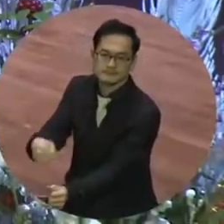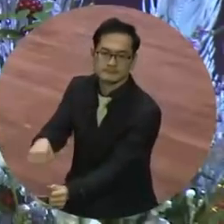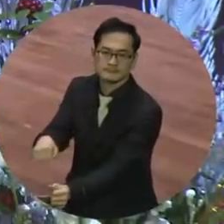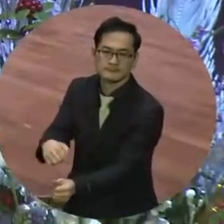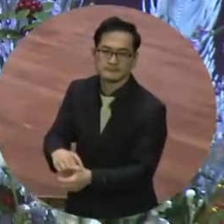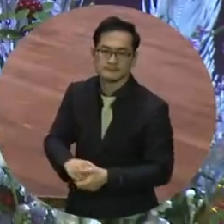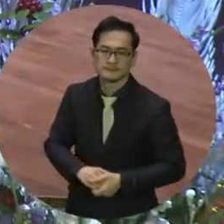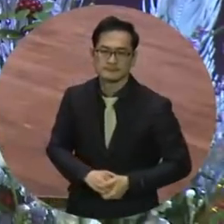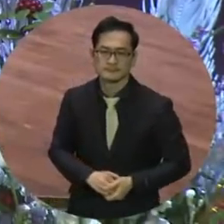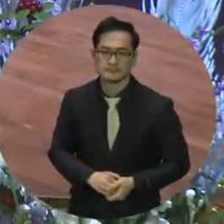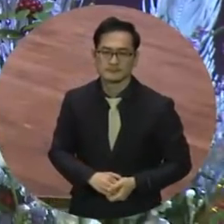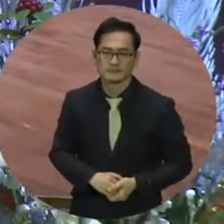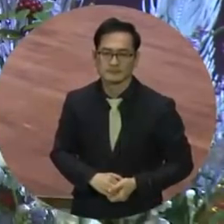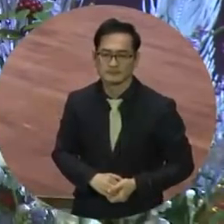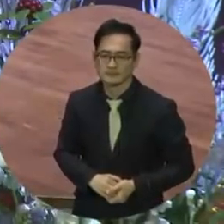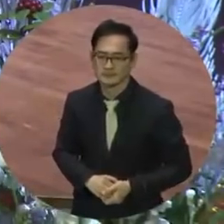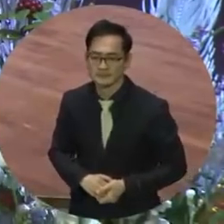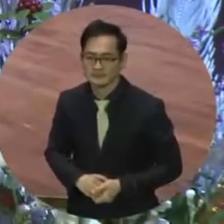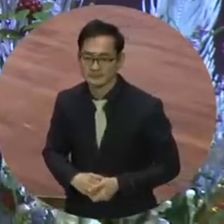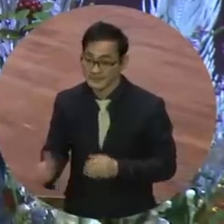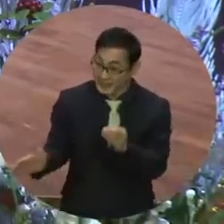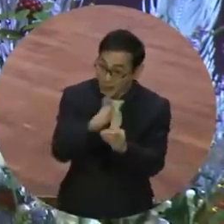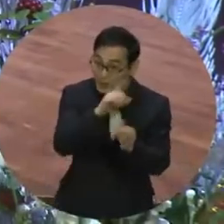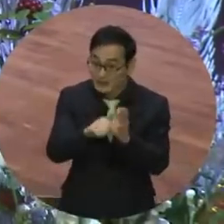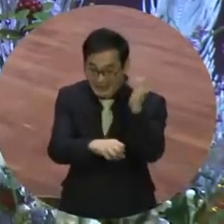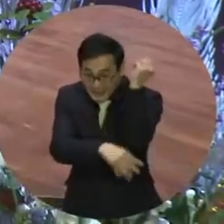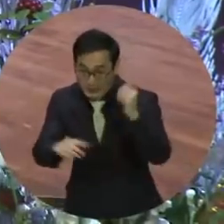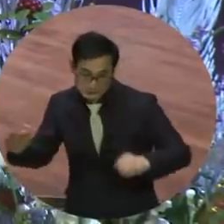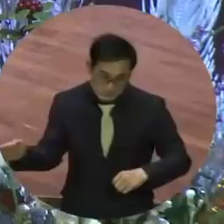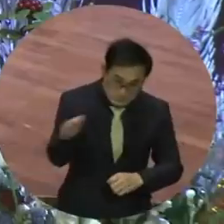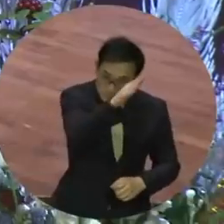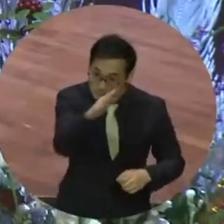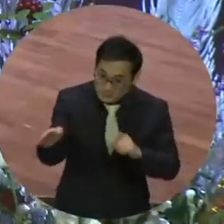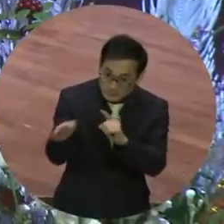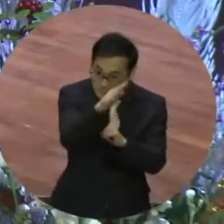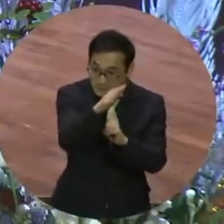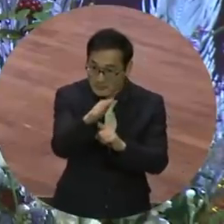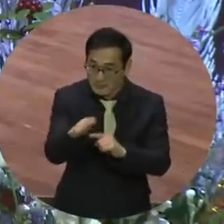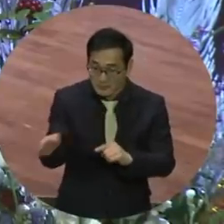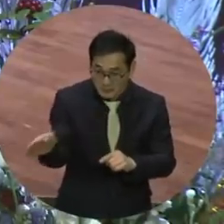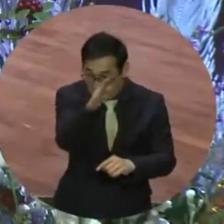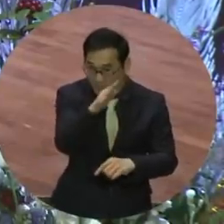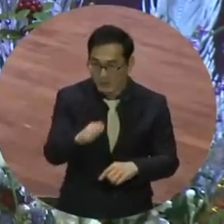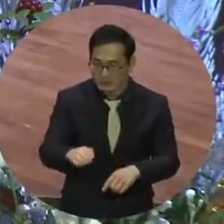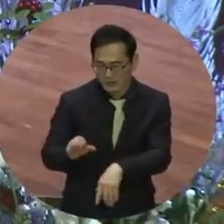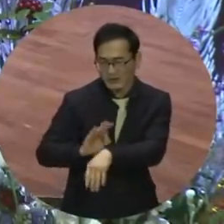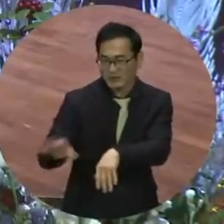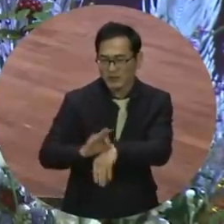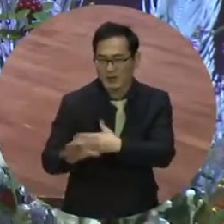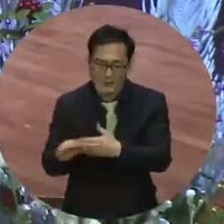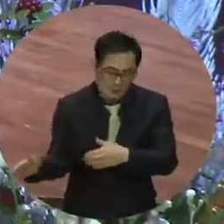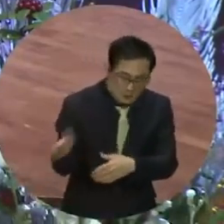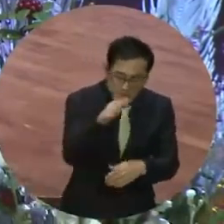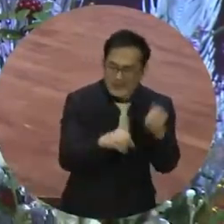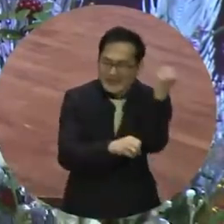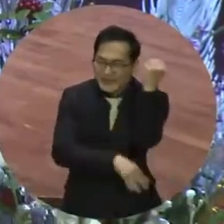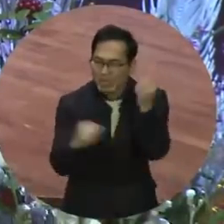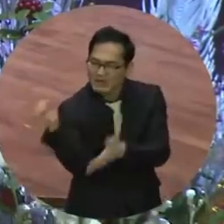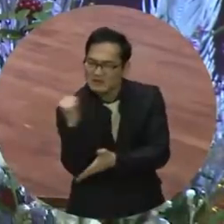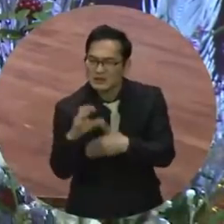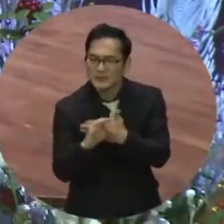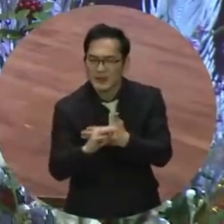이거 평생 어릴 때부터 했던 게 기본이 흐트러져, 자기도 모르게. 자기도 뭐 흐트러져. 타이거즈 골프